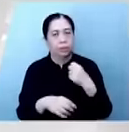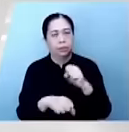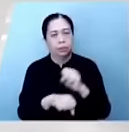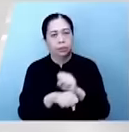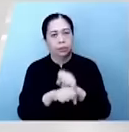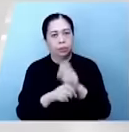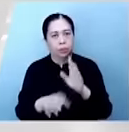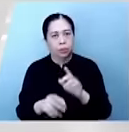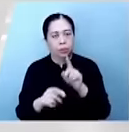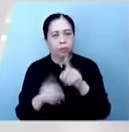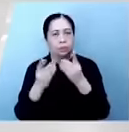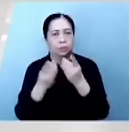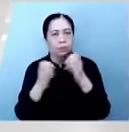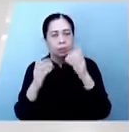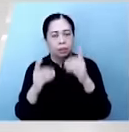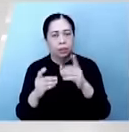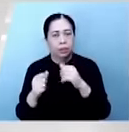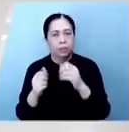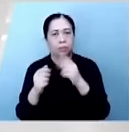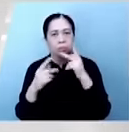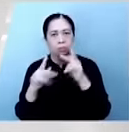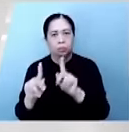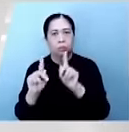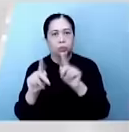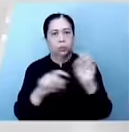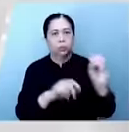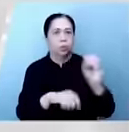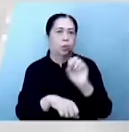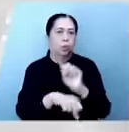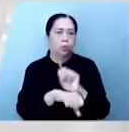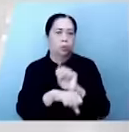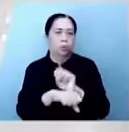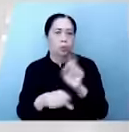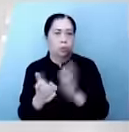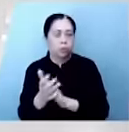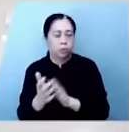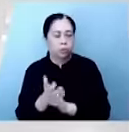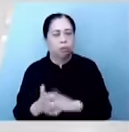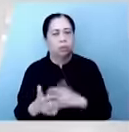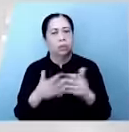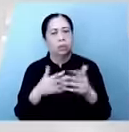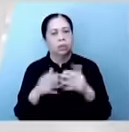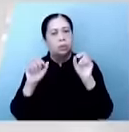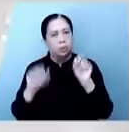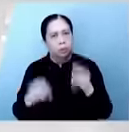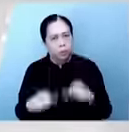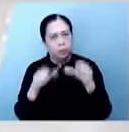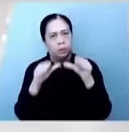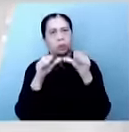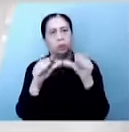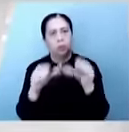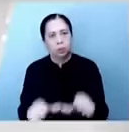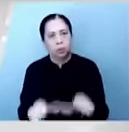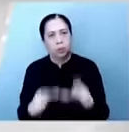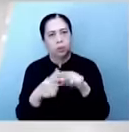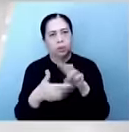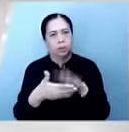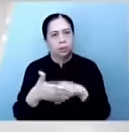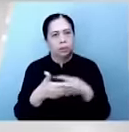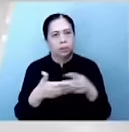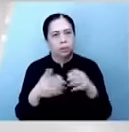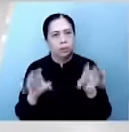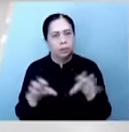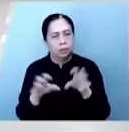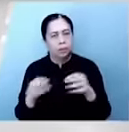mga pampublikong paaralan na mag-report sa kanilang workstation. Sa kabila niyan, pwede namang ituloy ang mga nakaschedule ng aktibidad ng